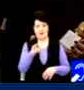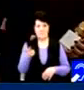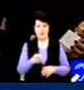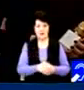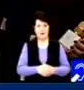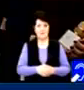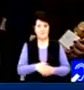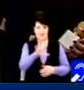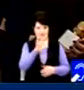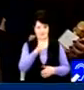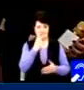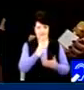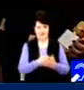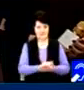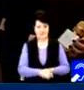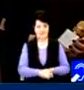ți a plăcut să te